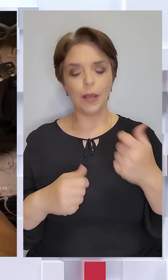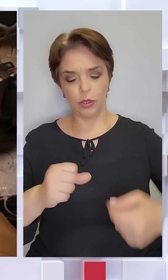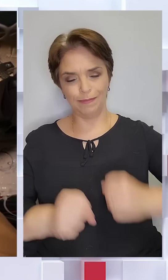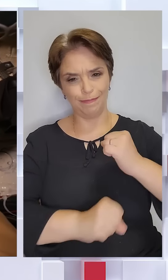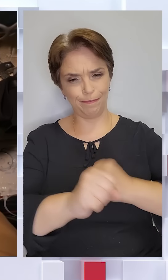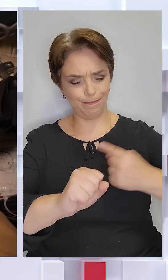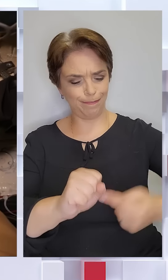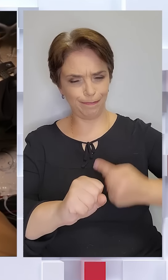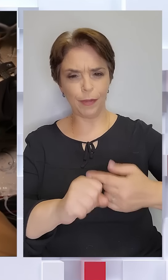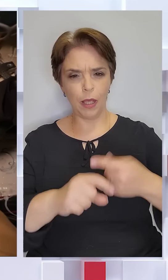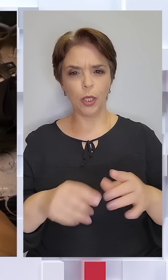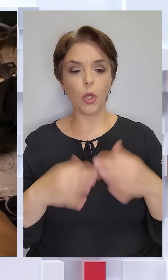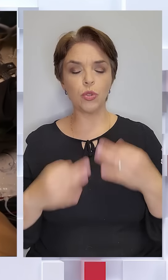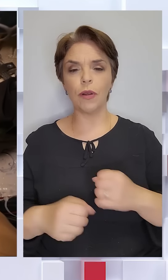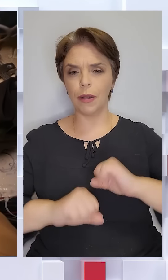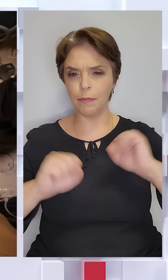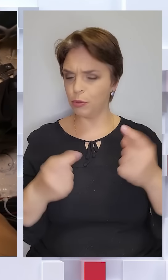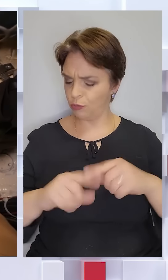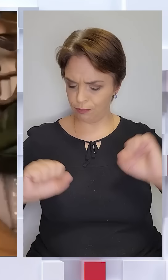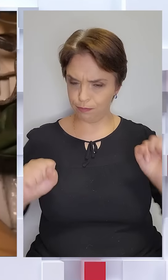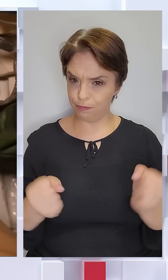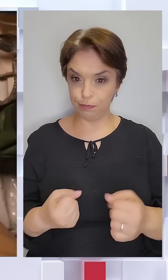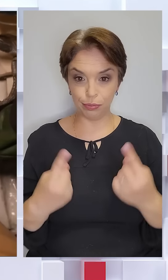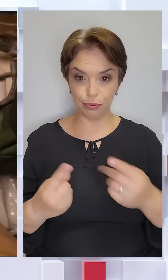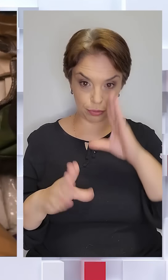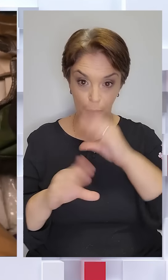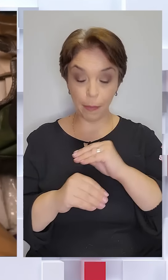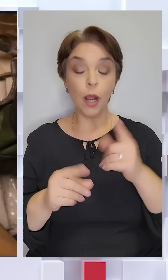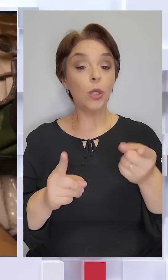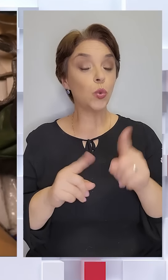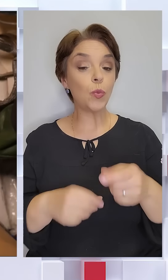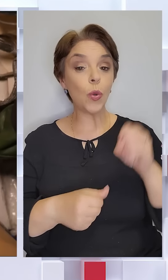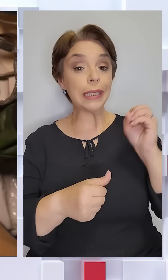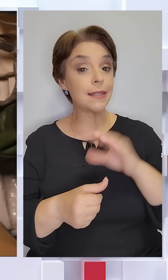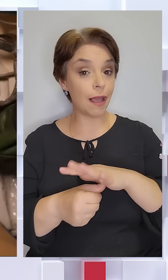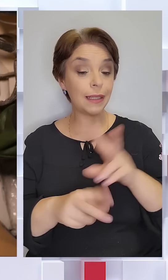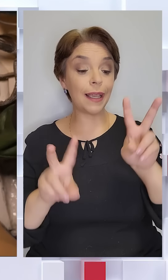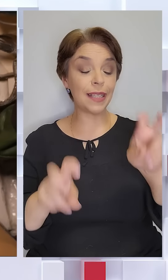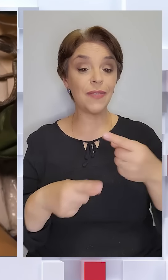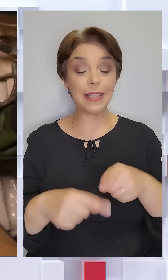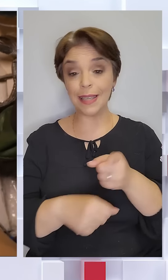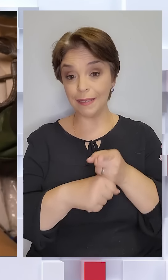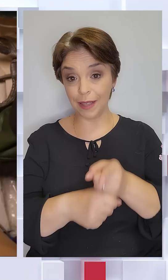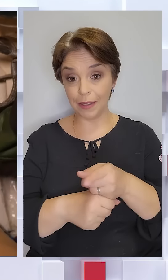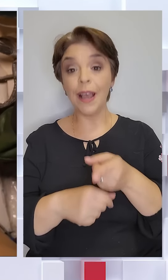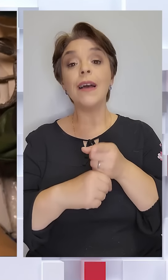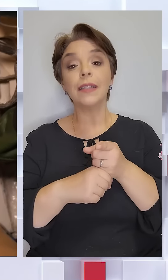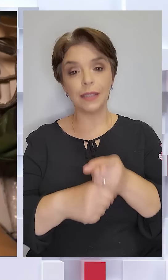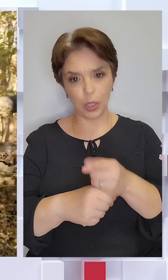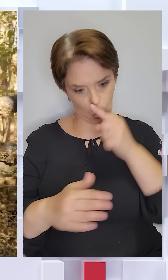газотурбінний двигун, який дозволяє розвивати високу швидкість. Саме тому десантники називають цей танк